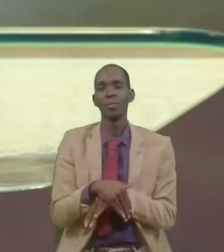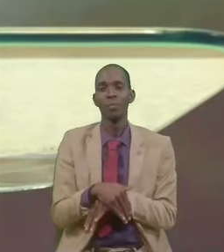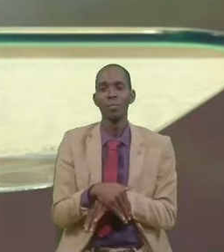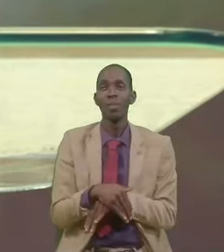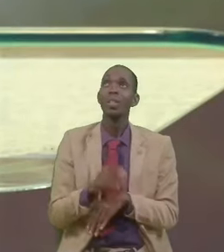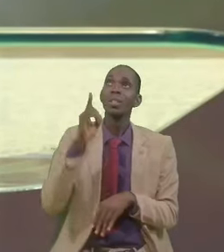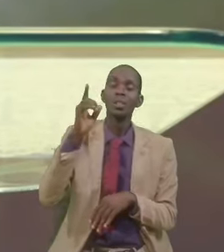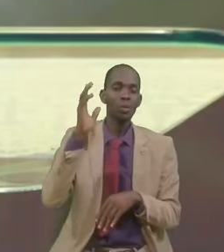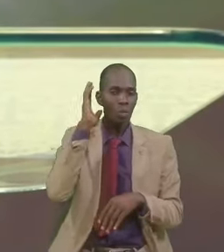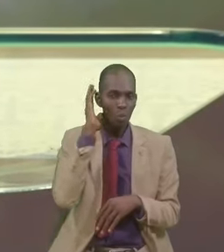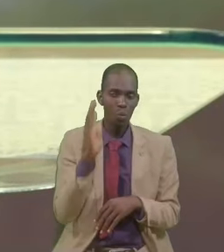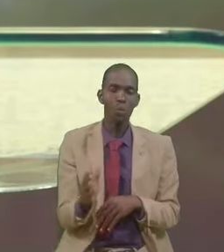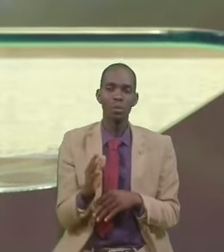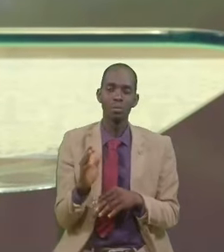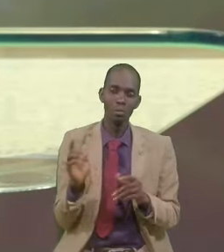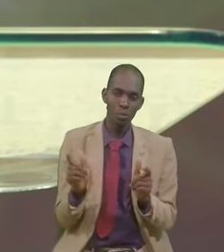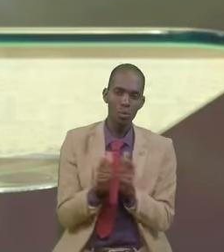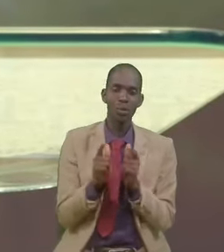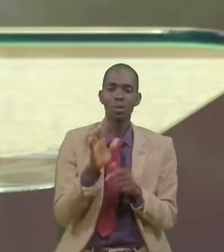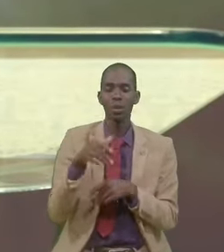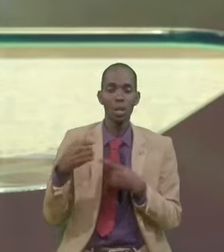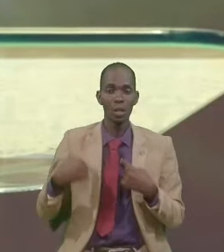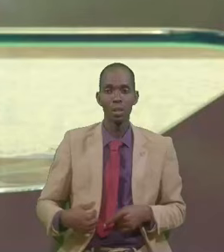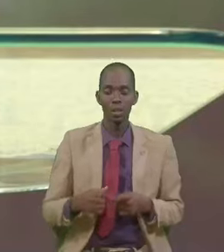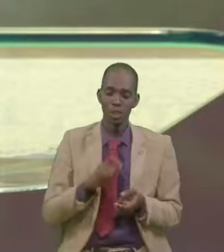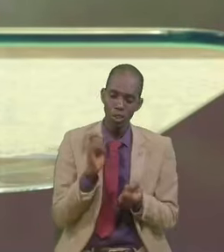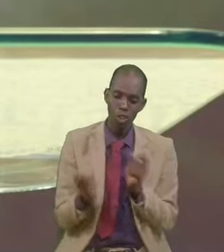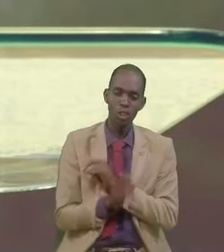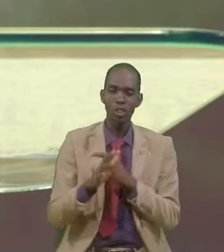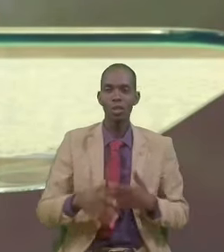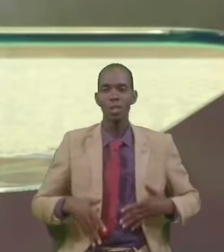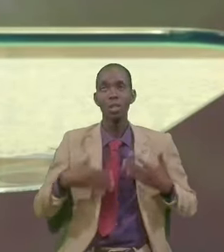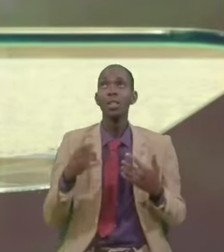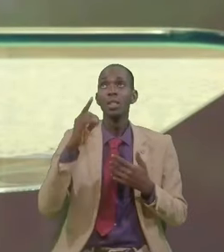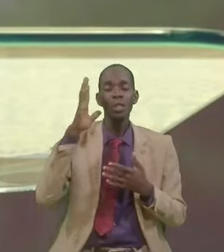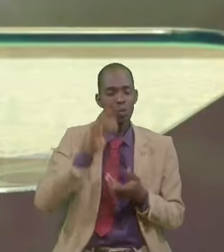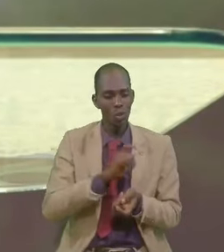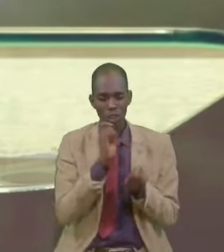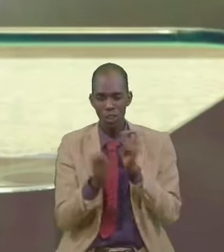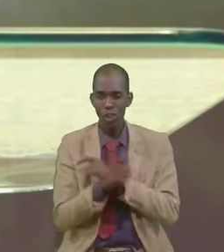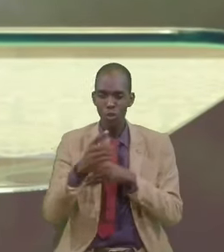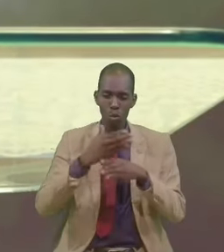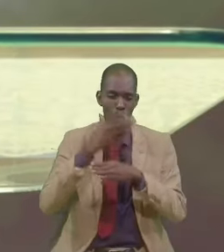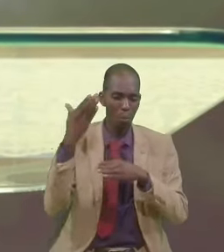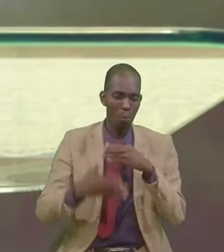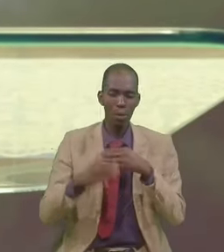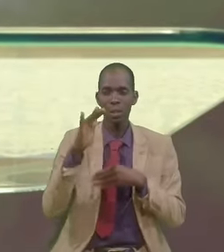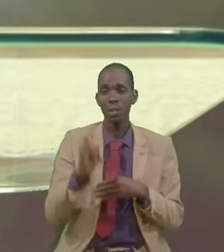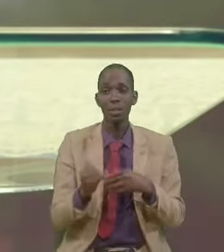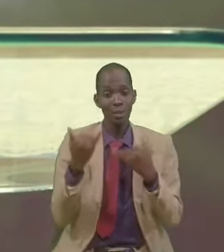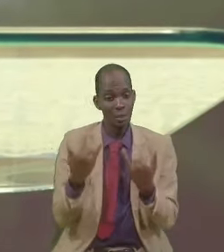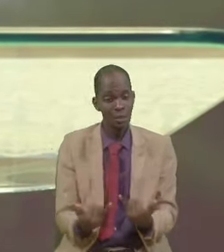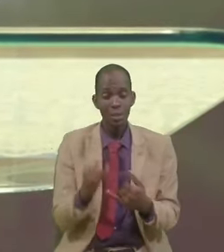va purifier votre cœur. Il va changer votre vie. Il va vous transformer complètement. Voici le